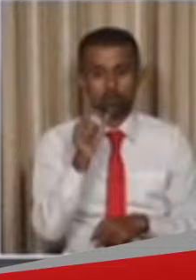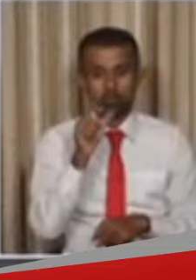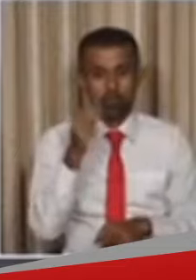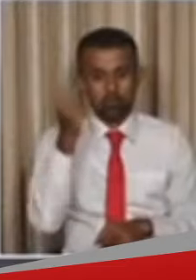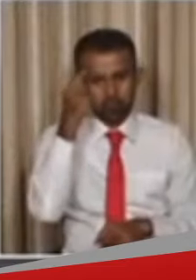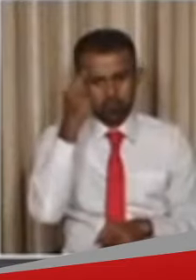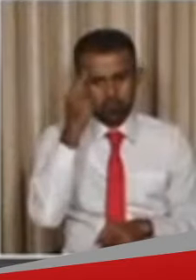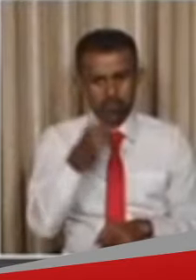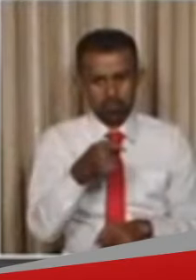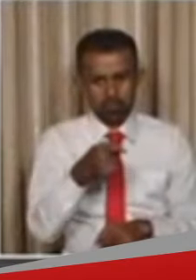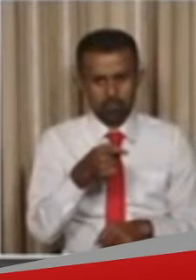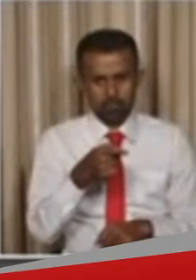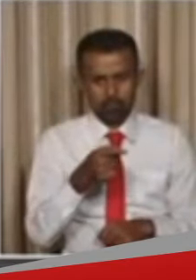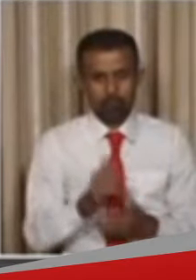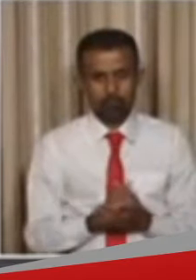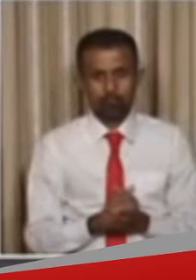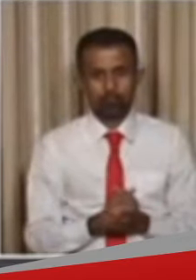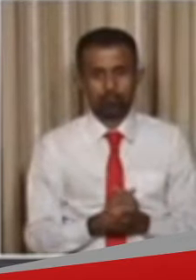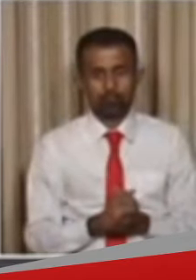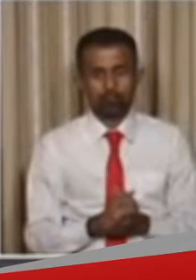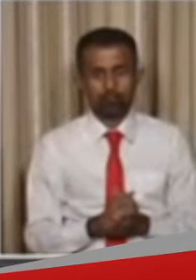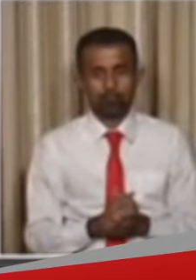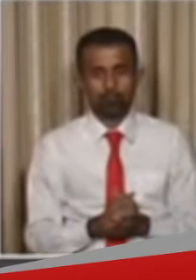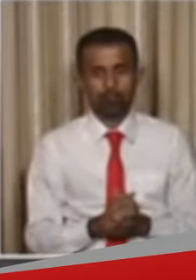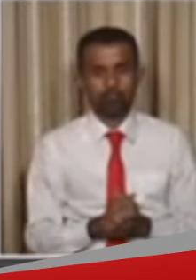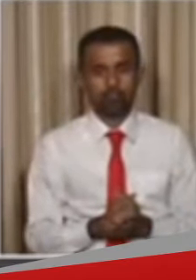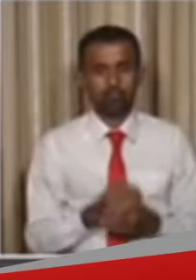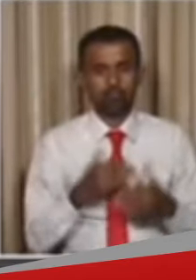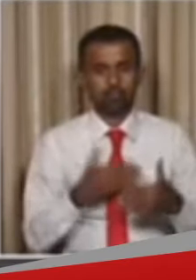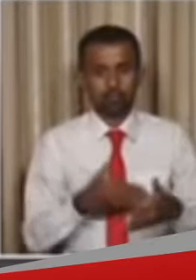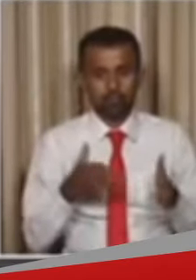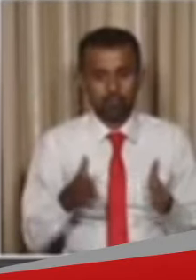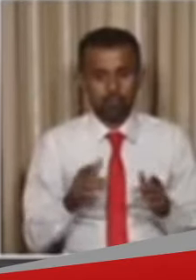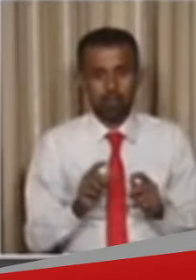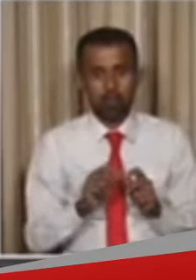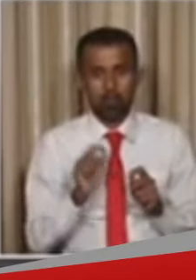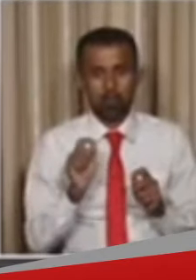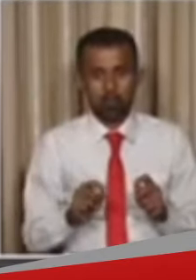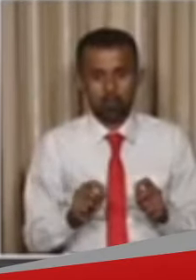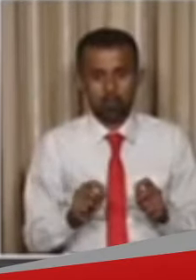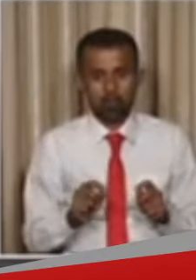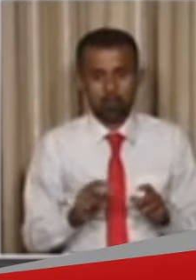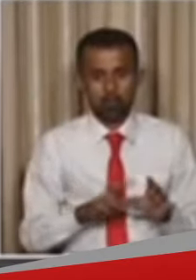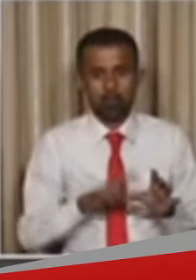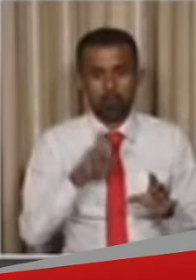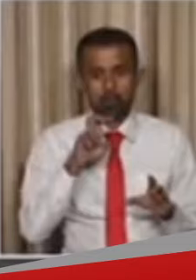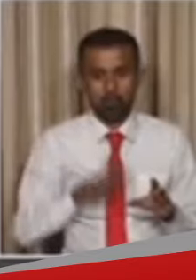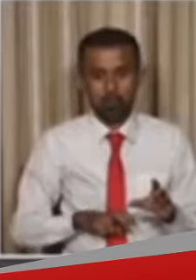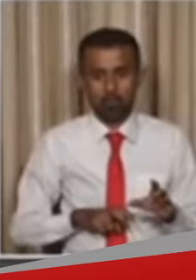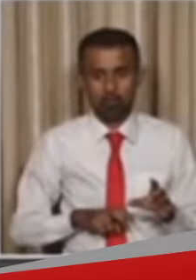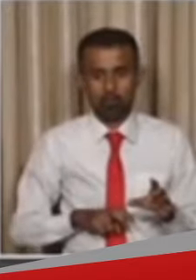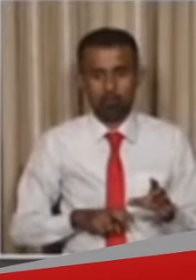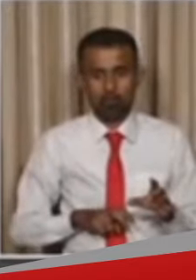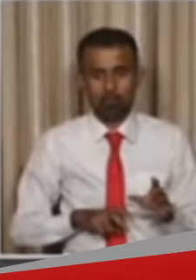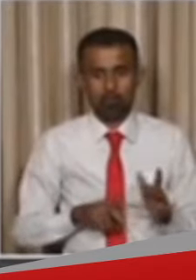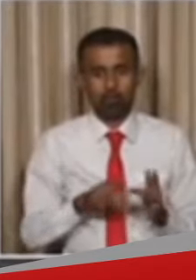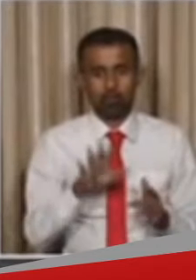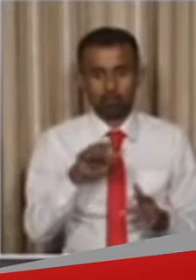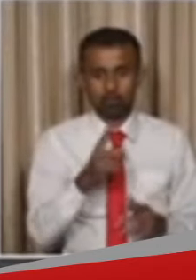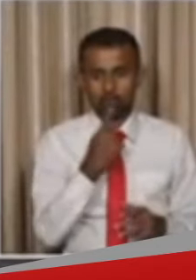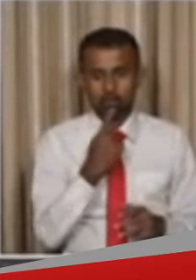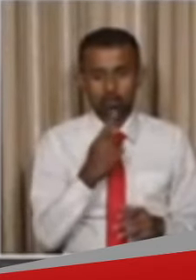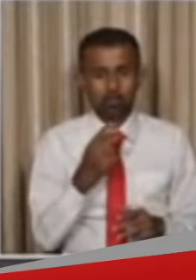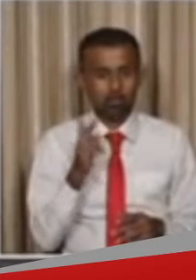ඇති. මම කැබිනට් මණ්ඩලයෙන් අස්වෙලා ඔබේ ආරාධනයට